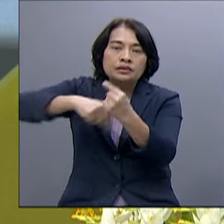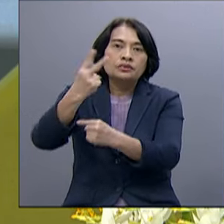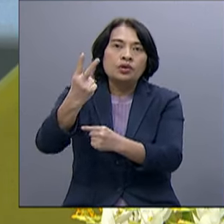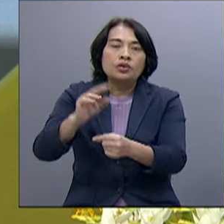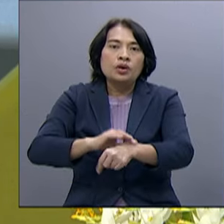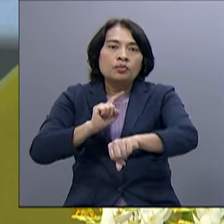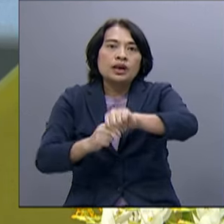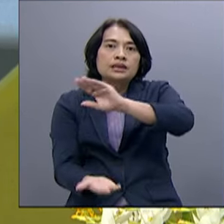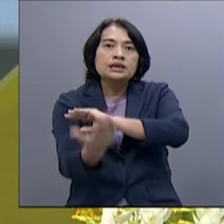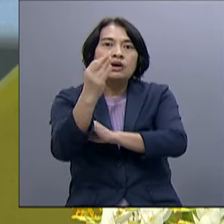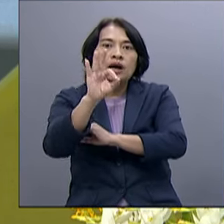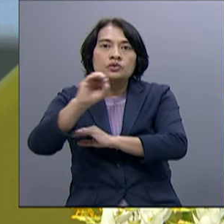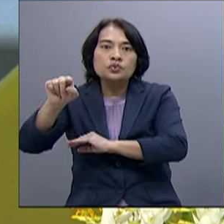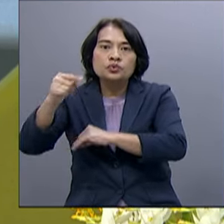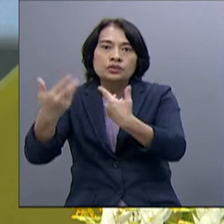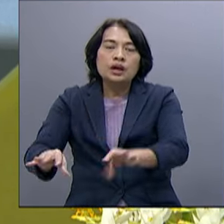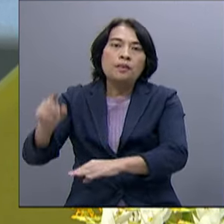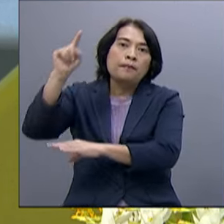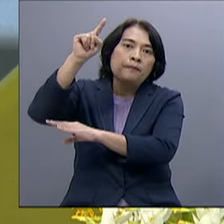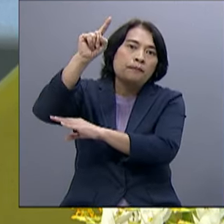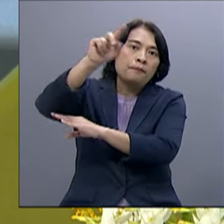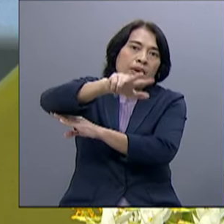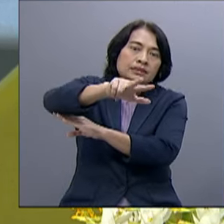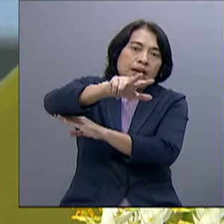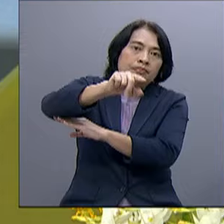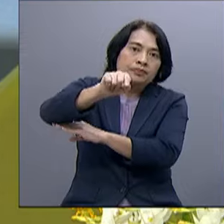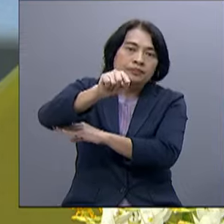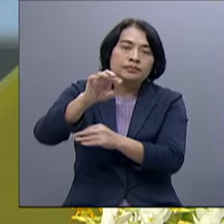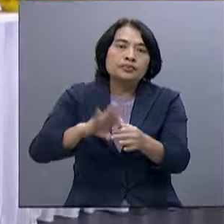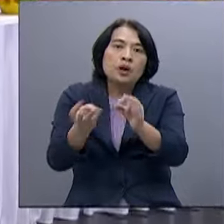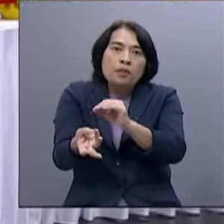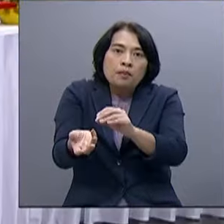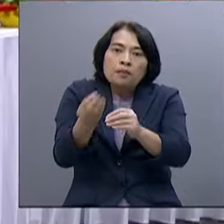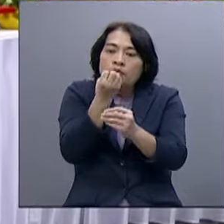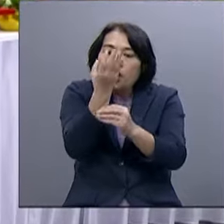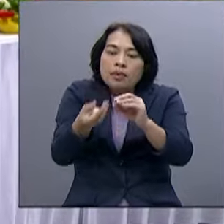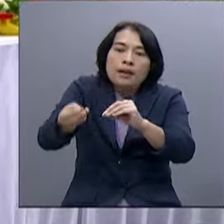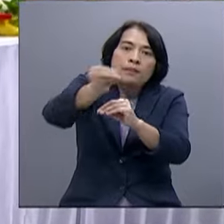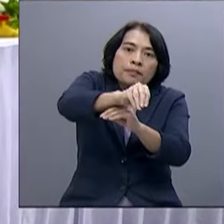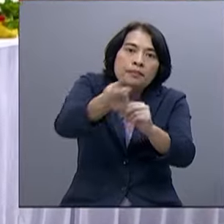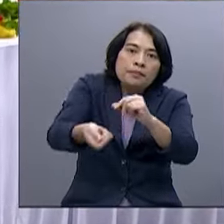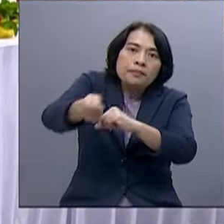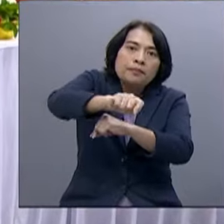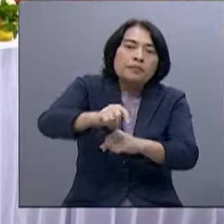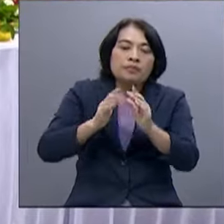9:00 นแล้วก็รอบบ่ายเวลา 15:00 นครับ2รอบด้วยกัน แล้วถ้าประชาชนอยากจะตักบาตรต้องมีการล